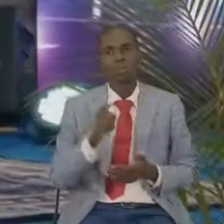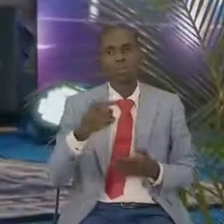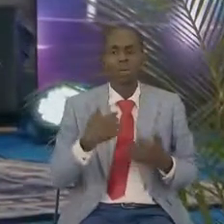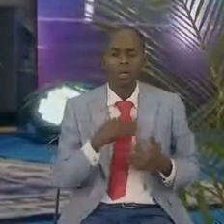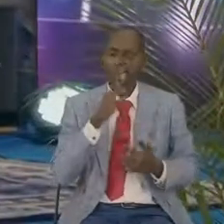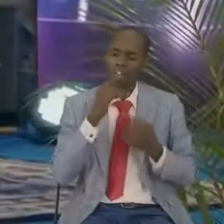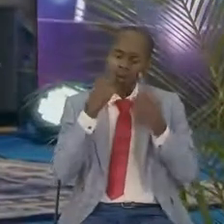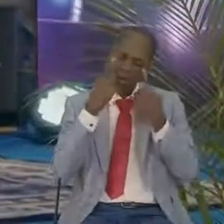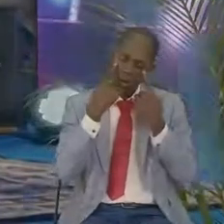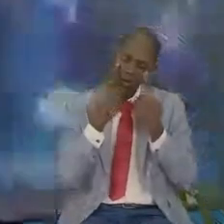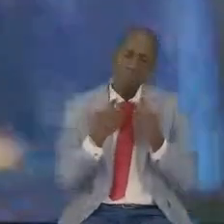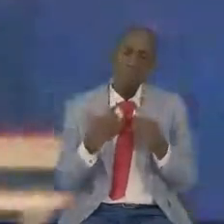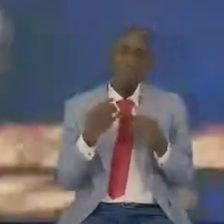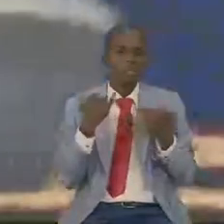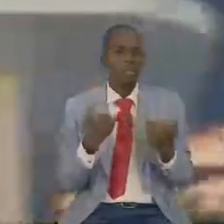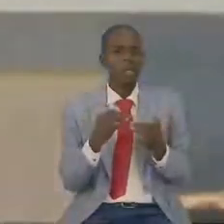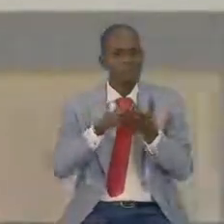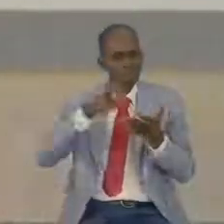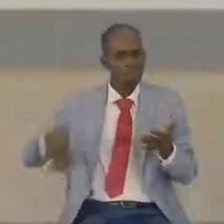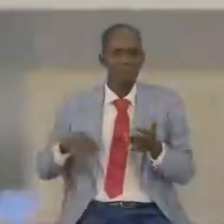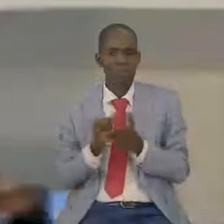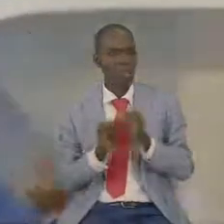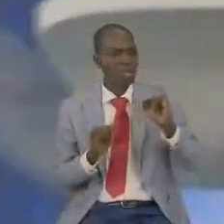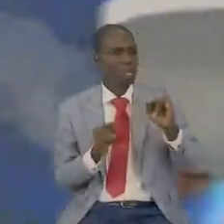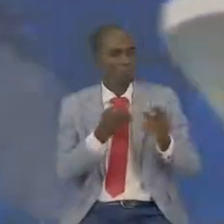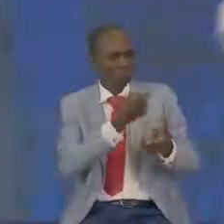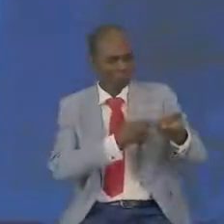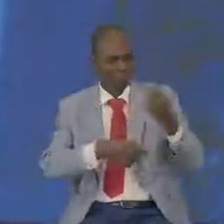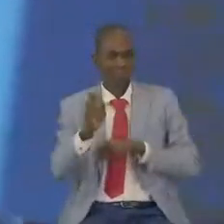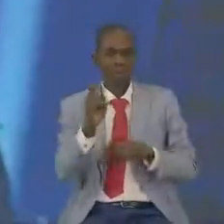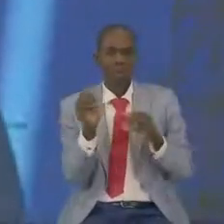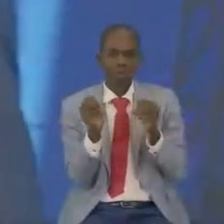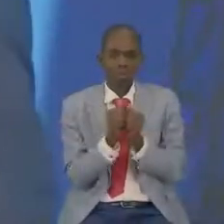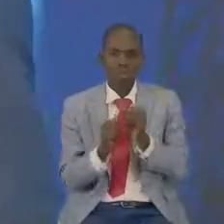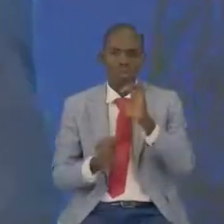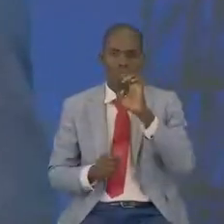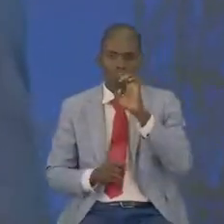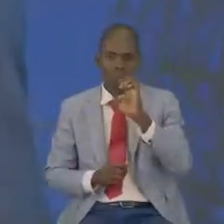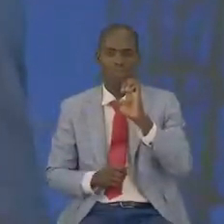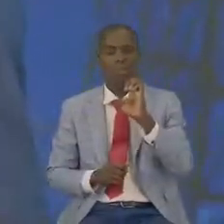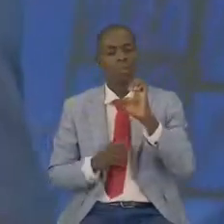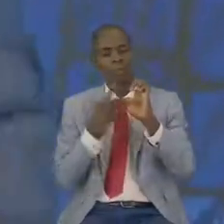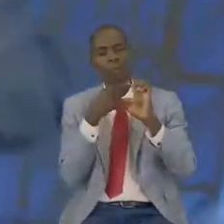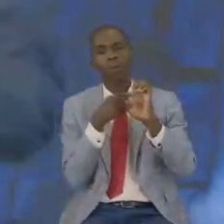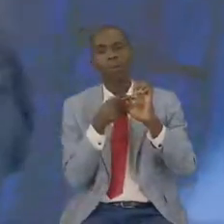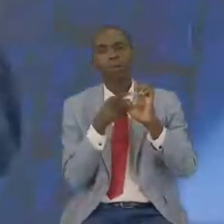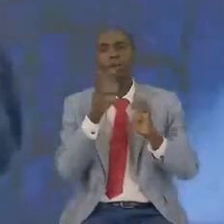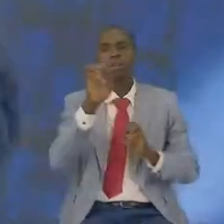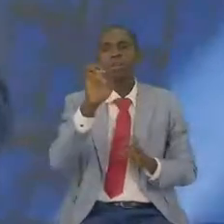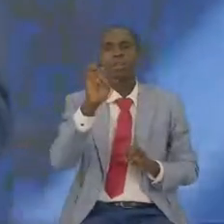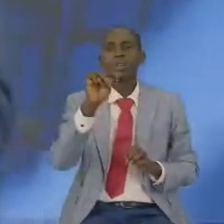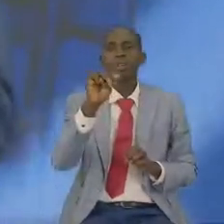temps. Change ce il-là, ce moi-là. Remplace ce moi-là par eux, Emmanuel.